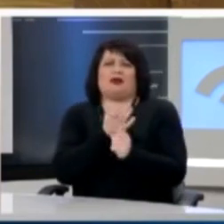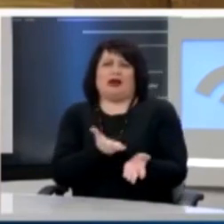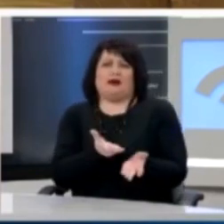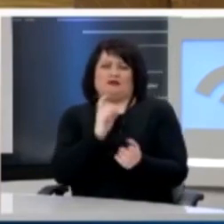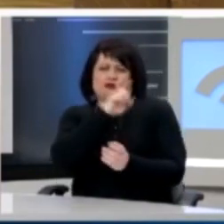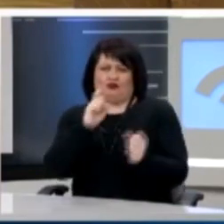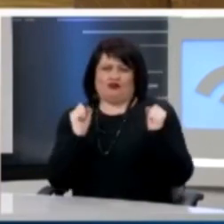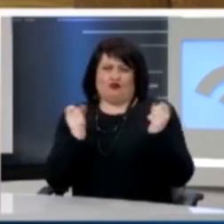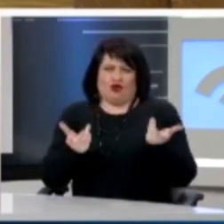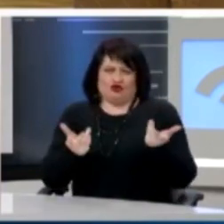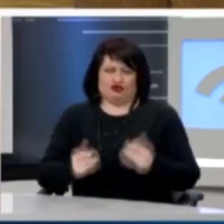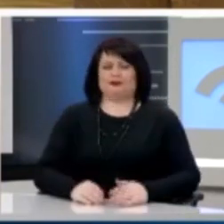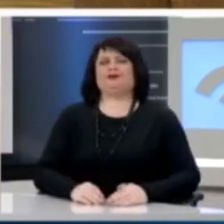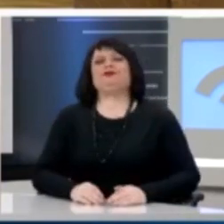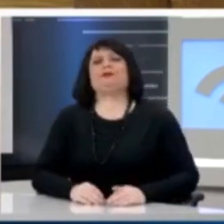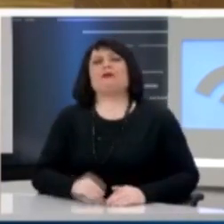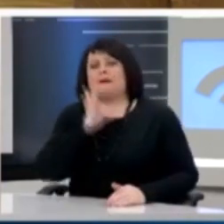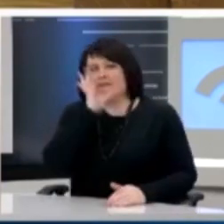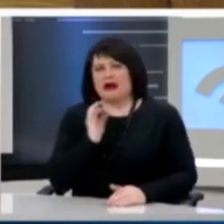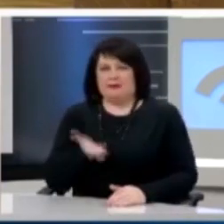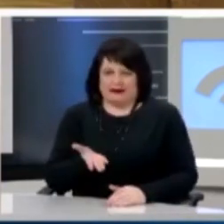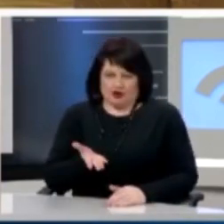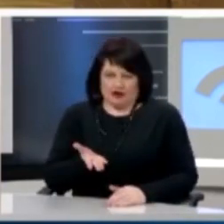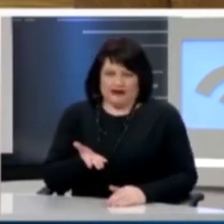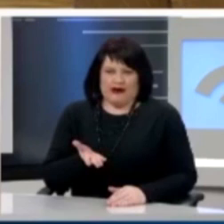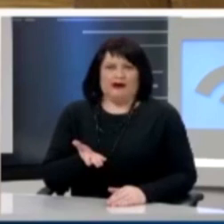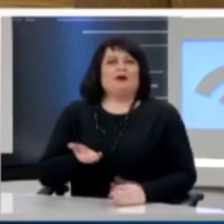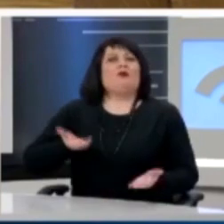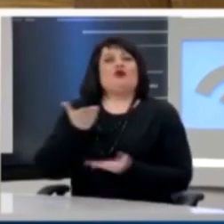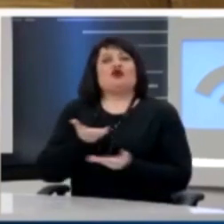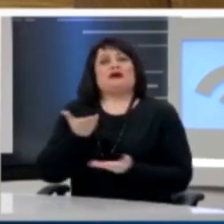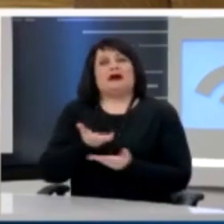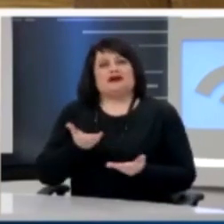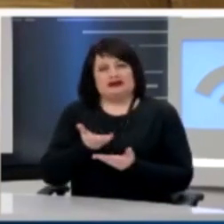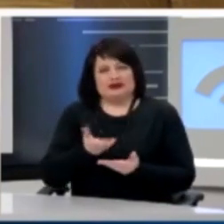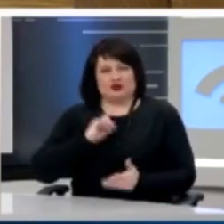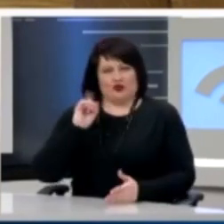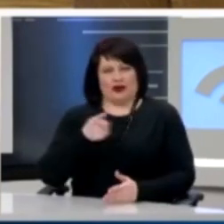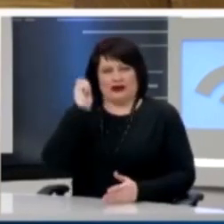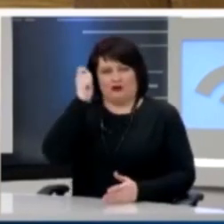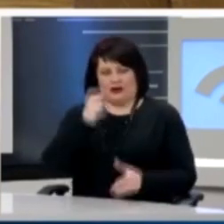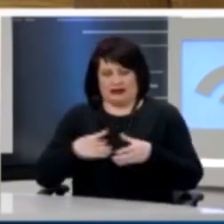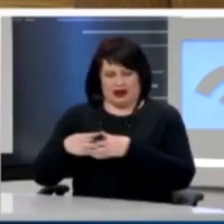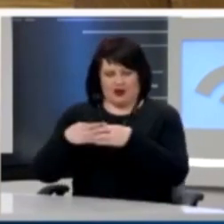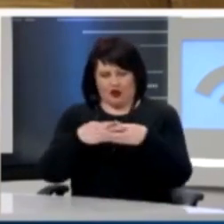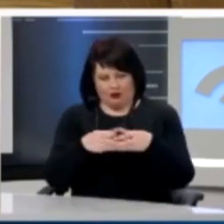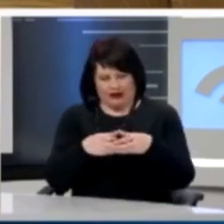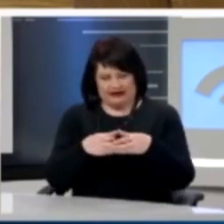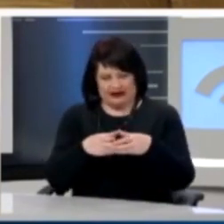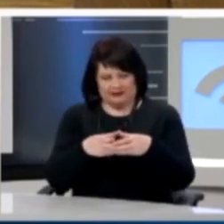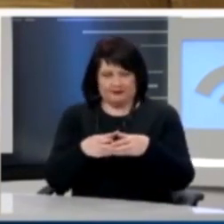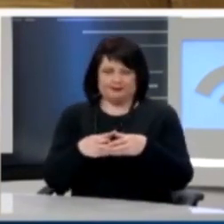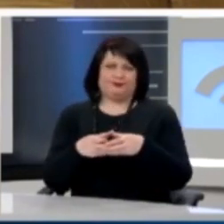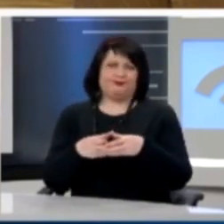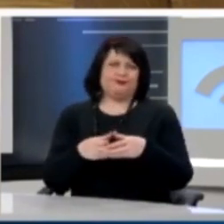απασχόλησης. Στην πραγματικότητα, οι προτάσεις όλων των άλλων κομμάτων εδώ μέσα,